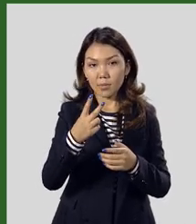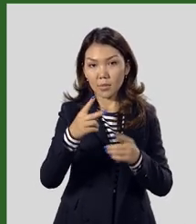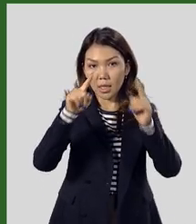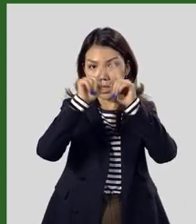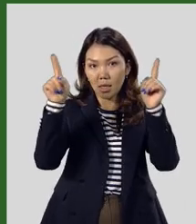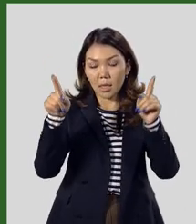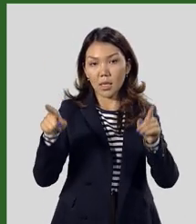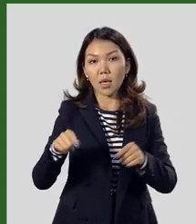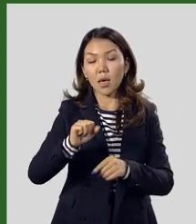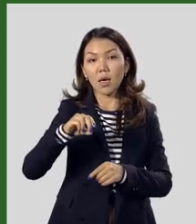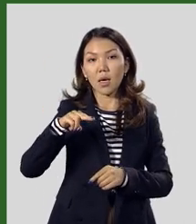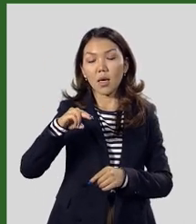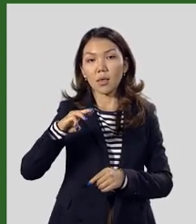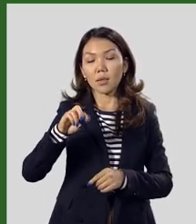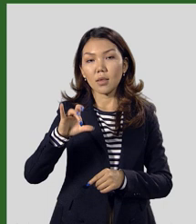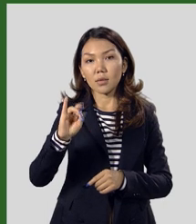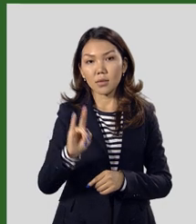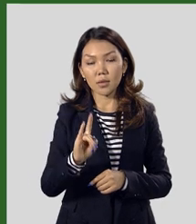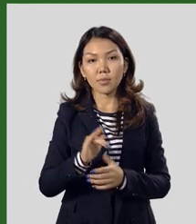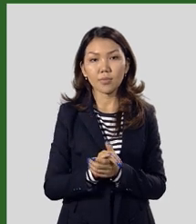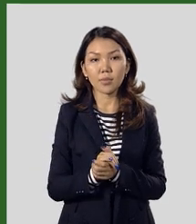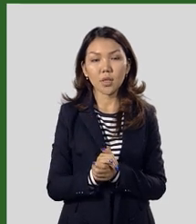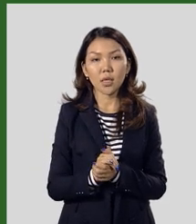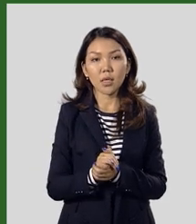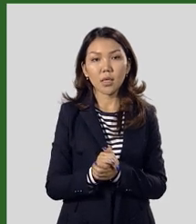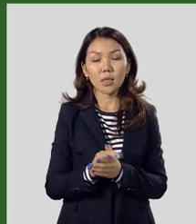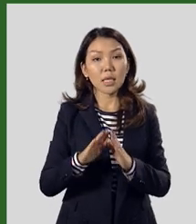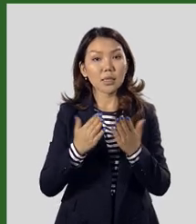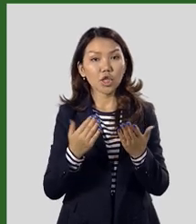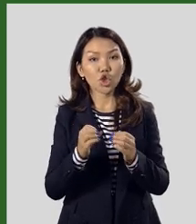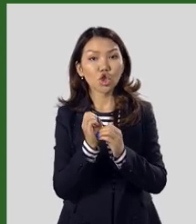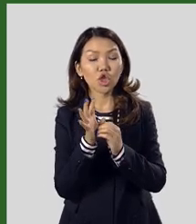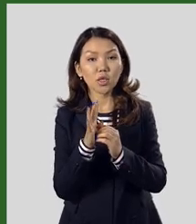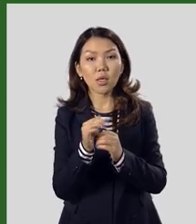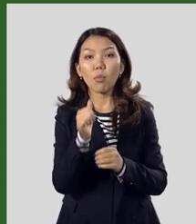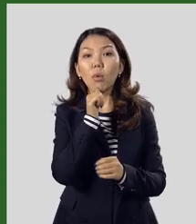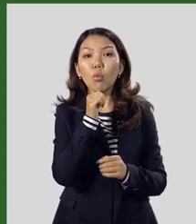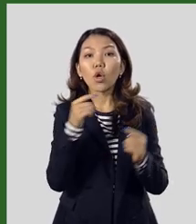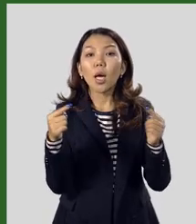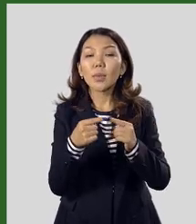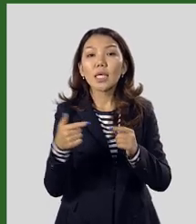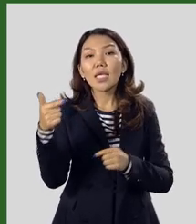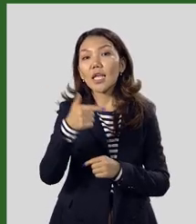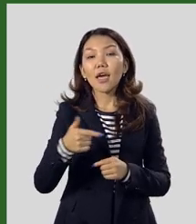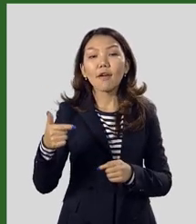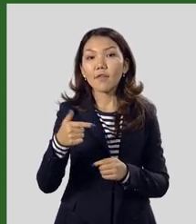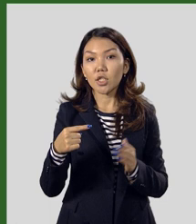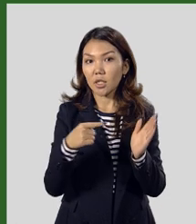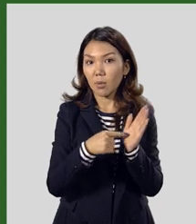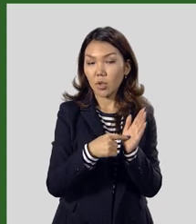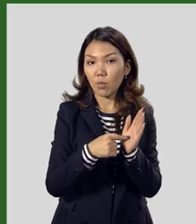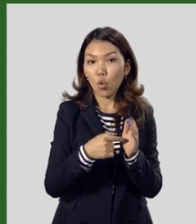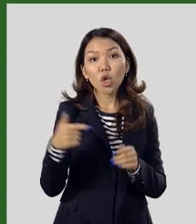карта полушарий на странице 14 и попробуйте определить географический объект